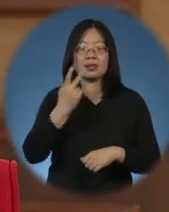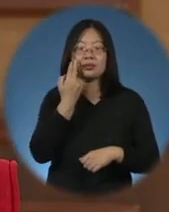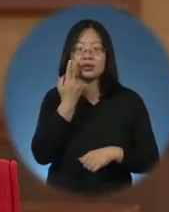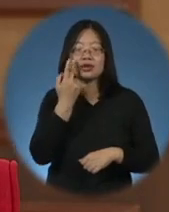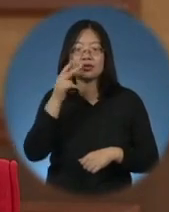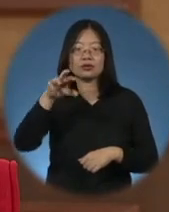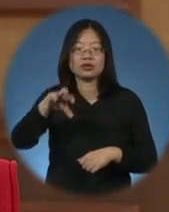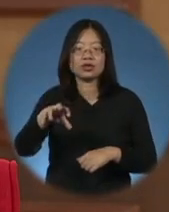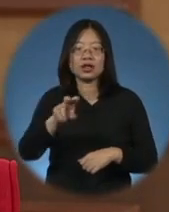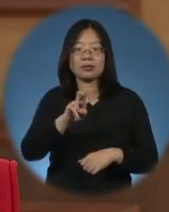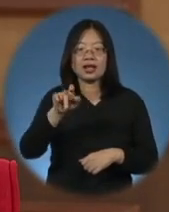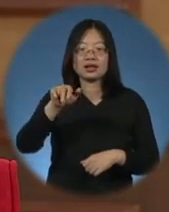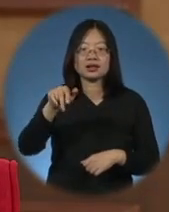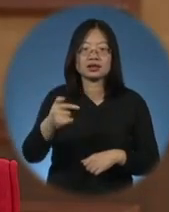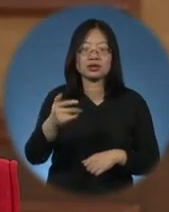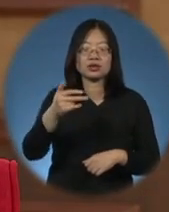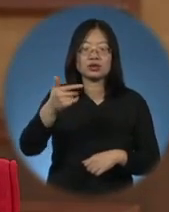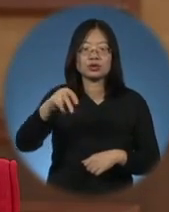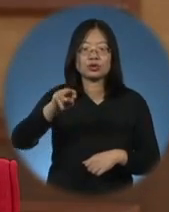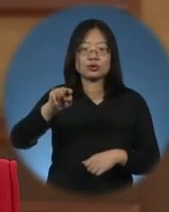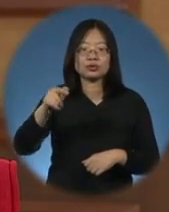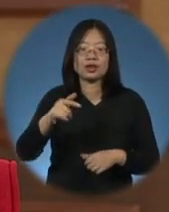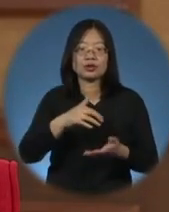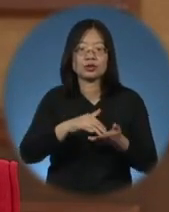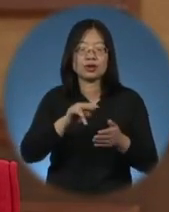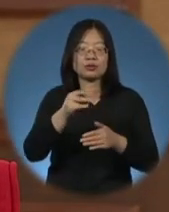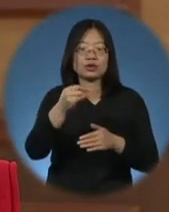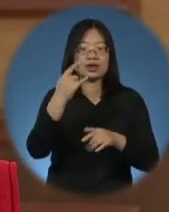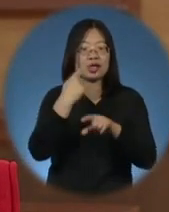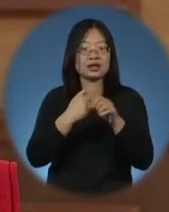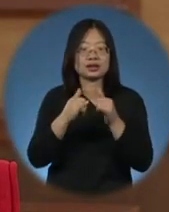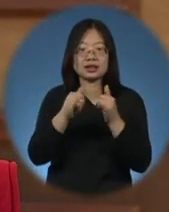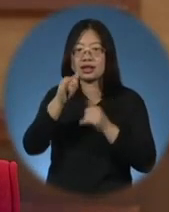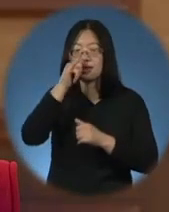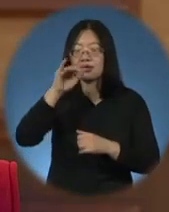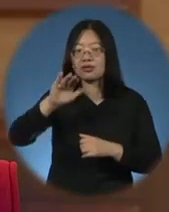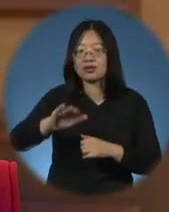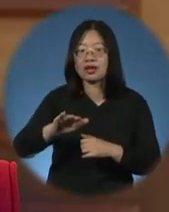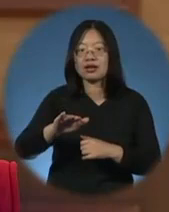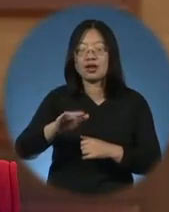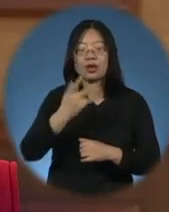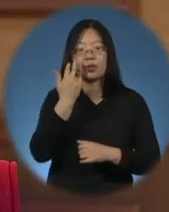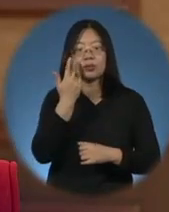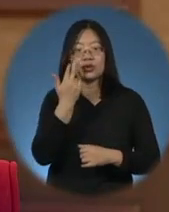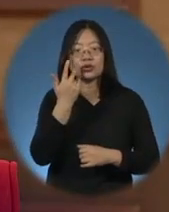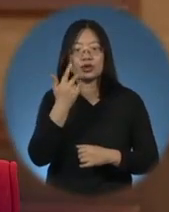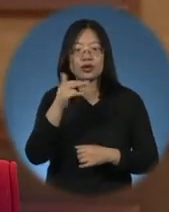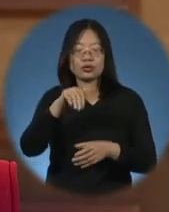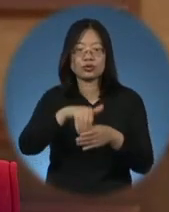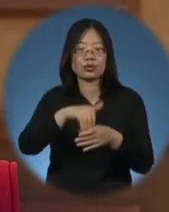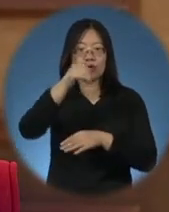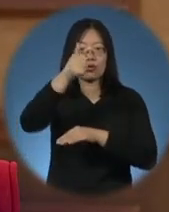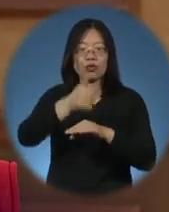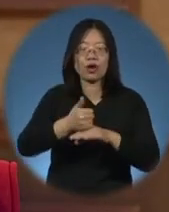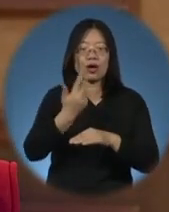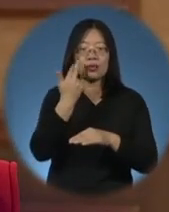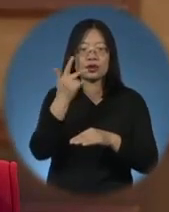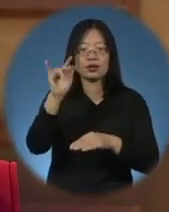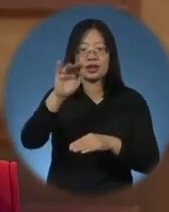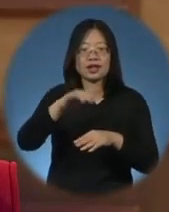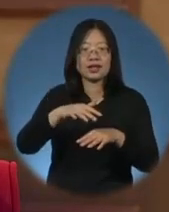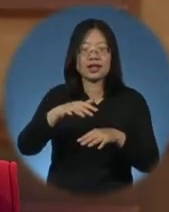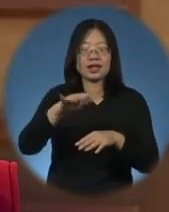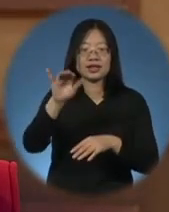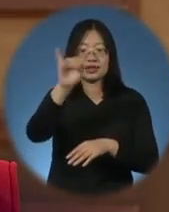미국의 마크 뉴만이라는 통계물리학자가 있는데요. 그분이 미국의 투표 결과를 미국